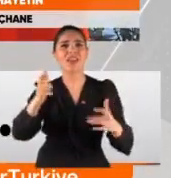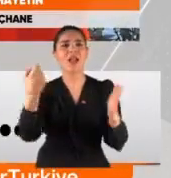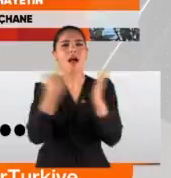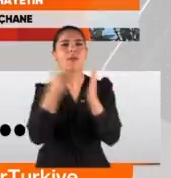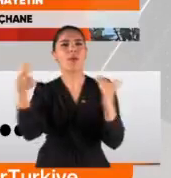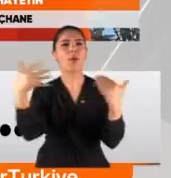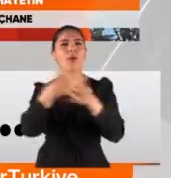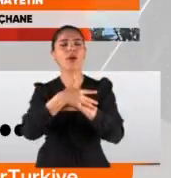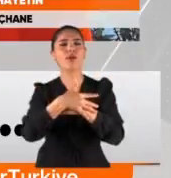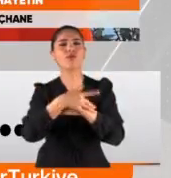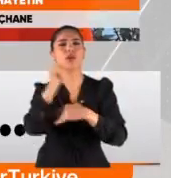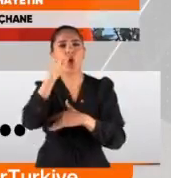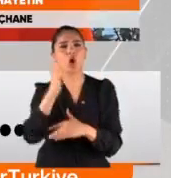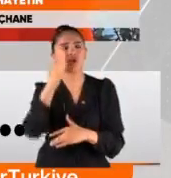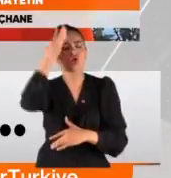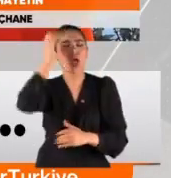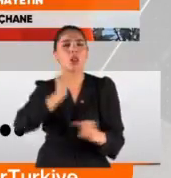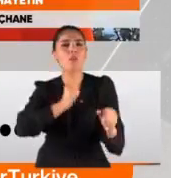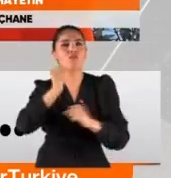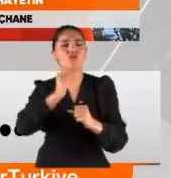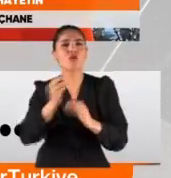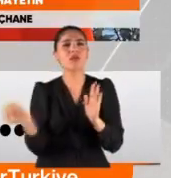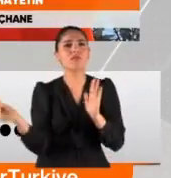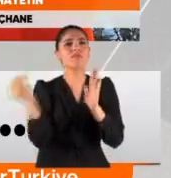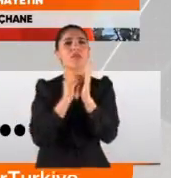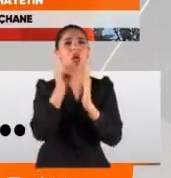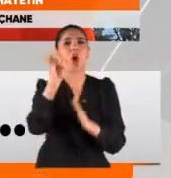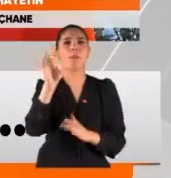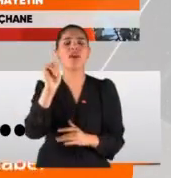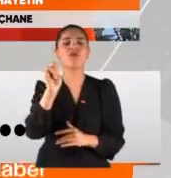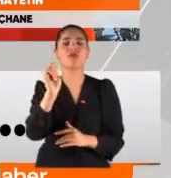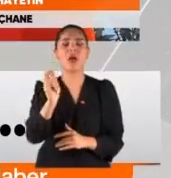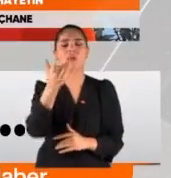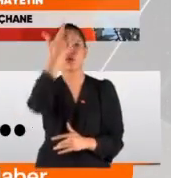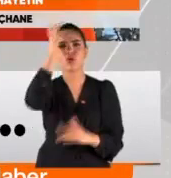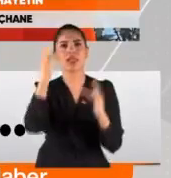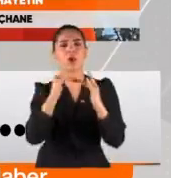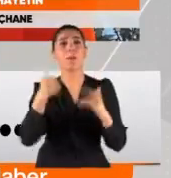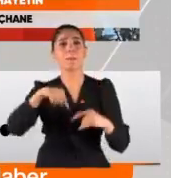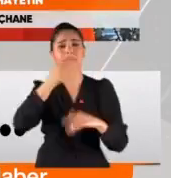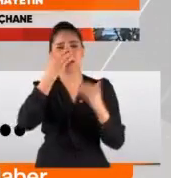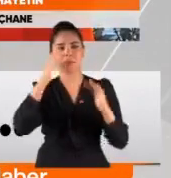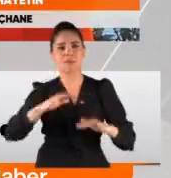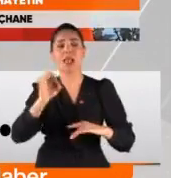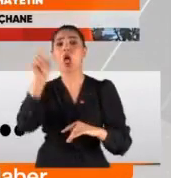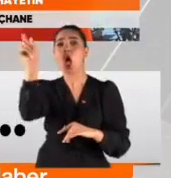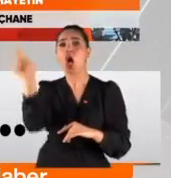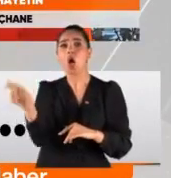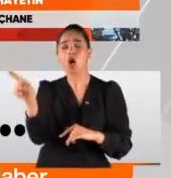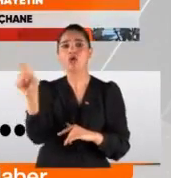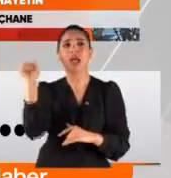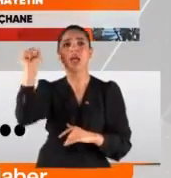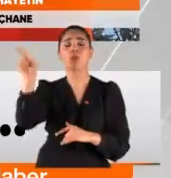o geceden, o şanlı direnişten alan 15 Temmuz Şehitler Köprüsü'nde bizi bekliyor. Özge Mahit'in ise